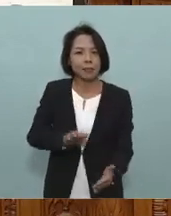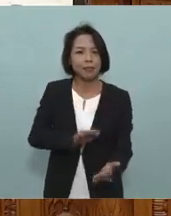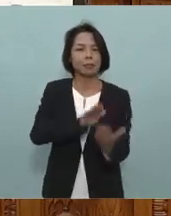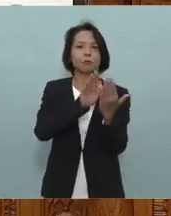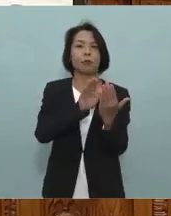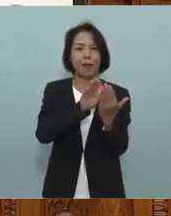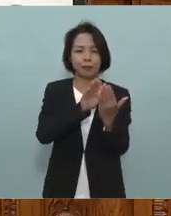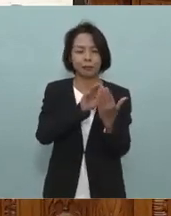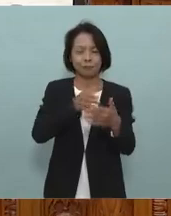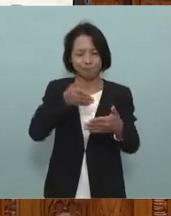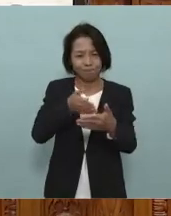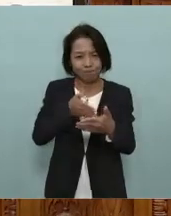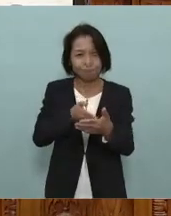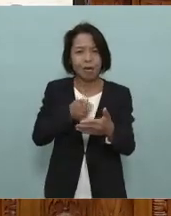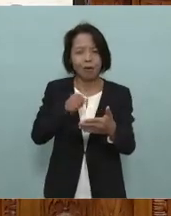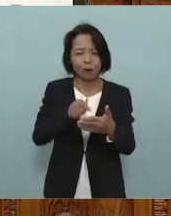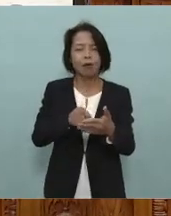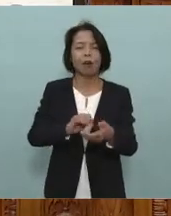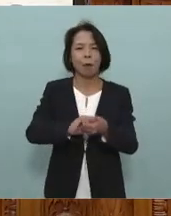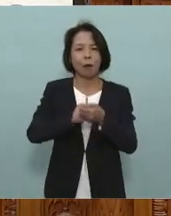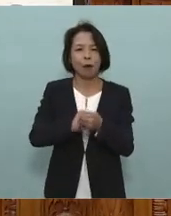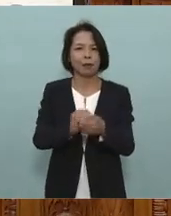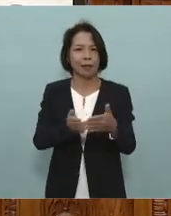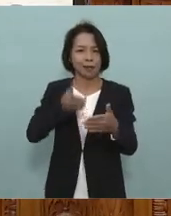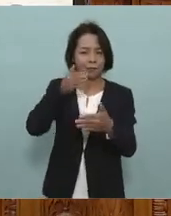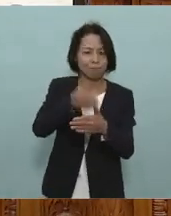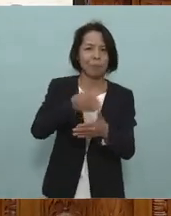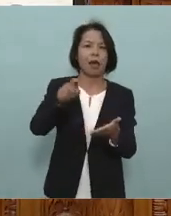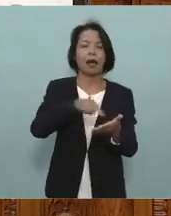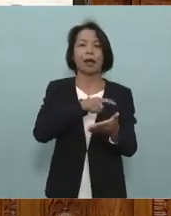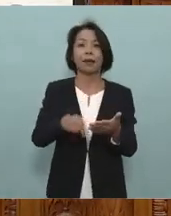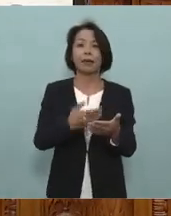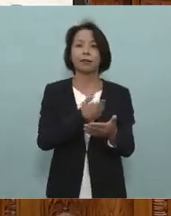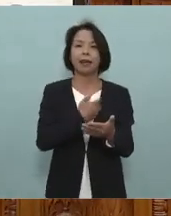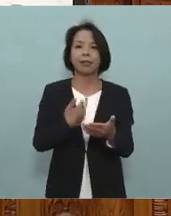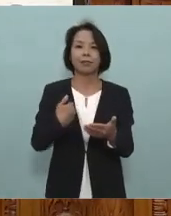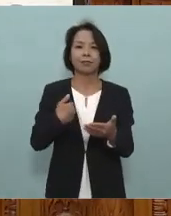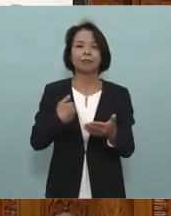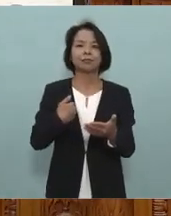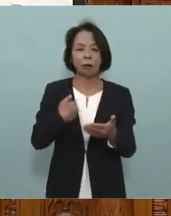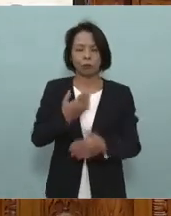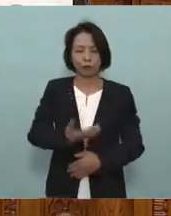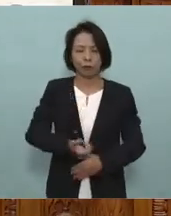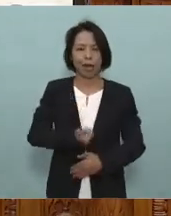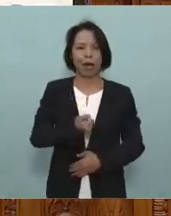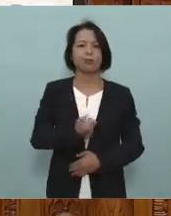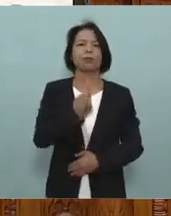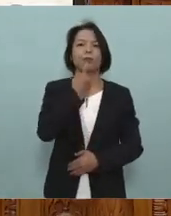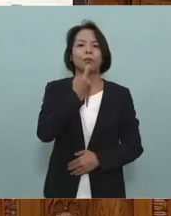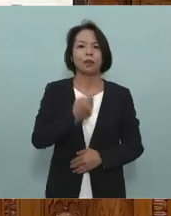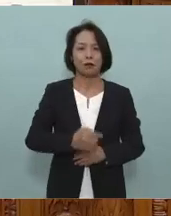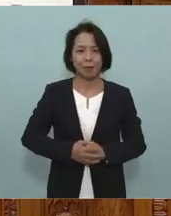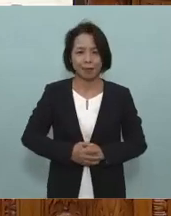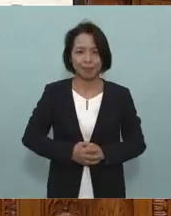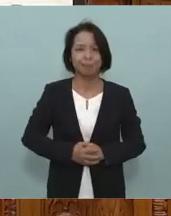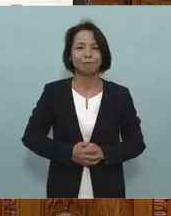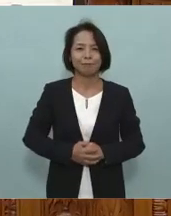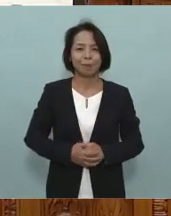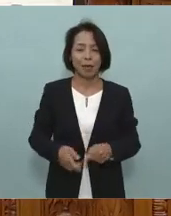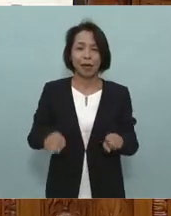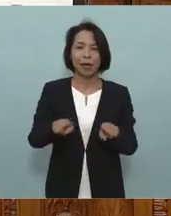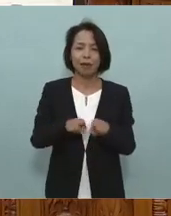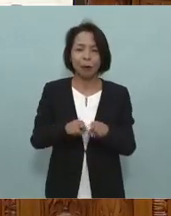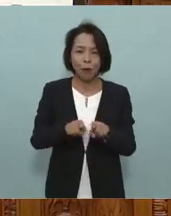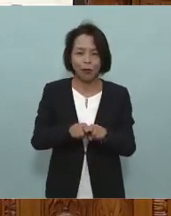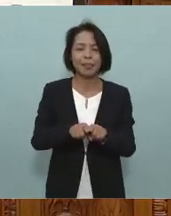直面する困難も必ずや乗り越えていける私はそう確信しています共にこの国